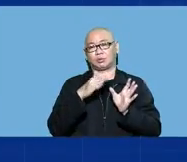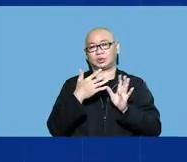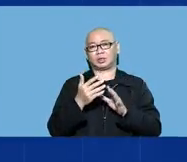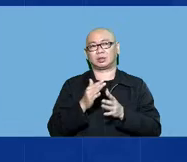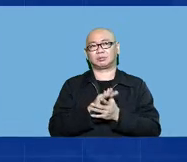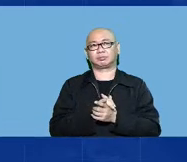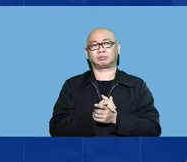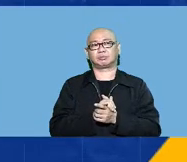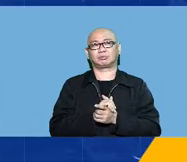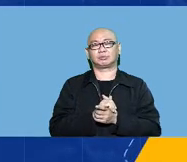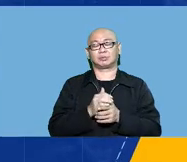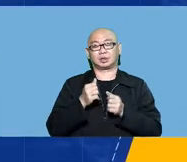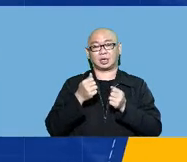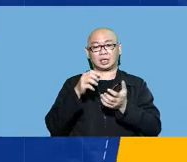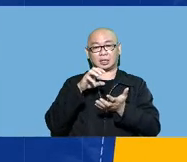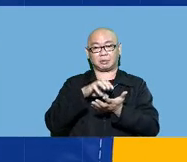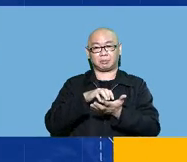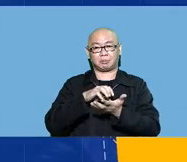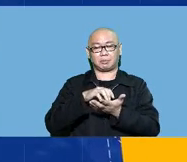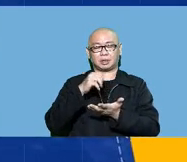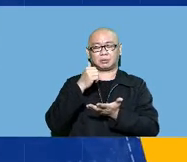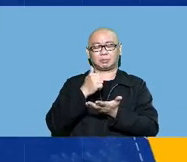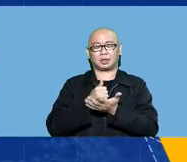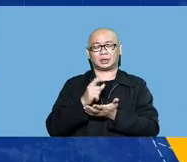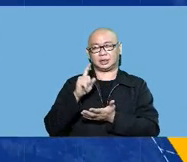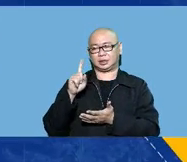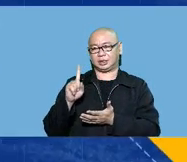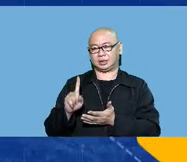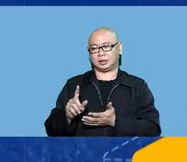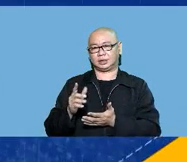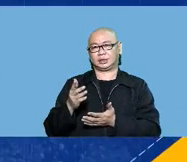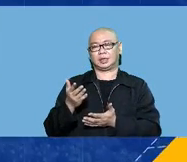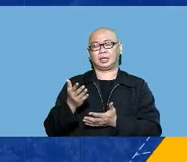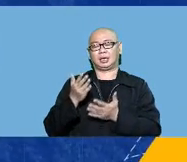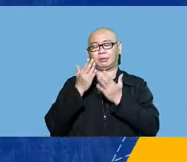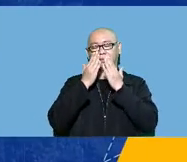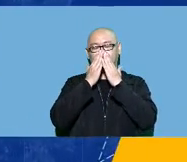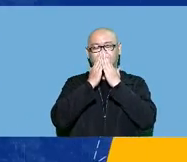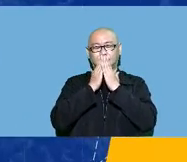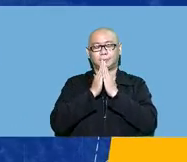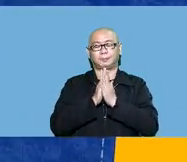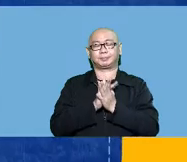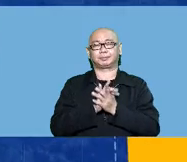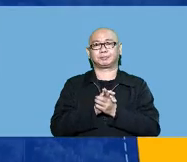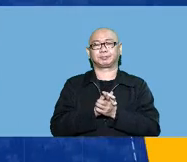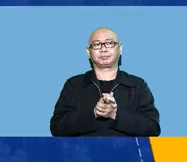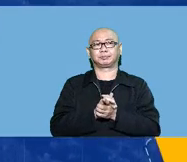khotimah dan diberikan tempat terbaik di sisinya. Amin. Pada